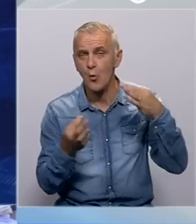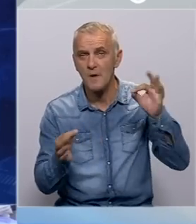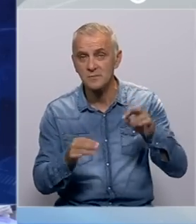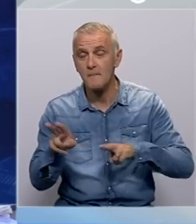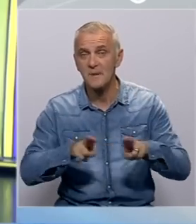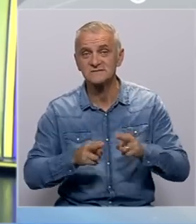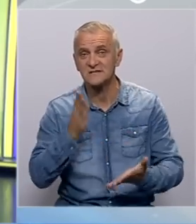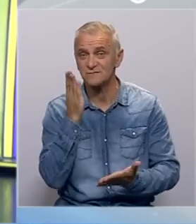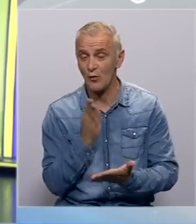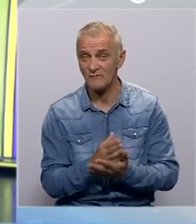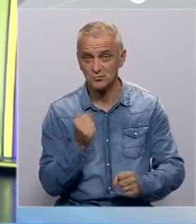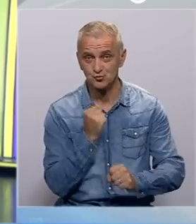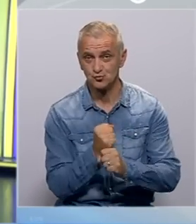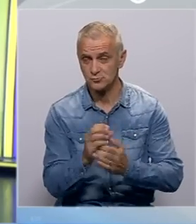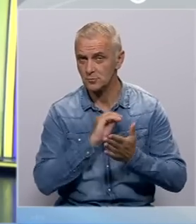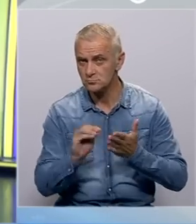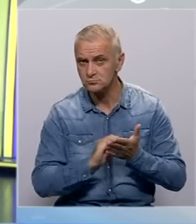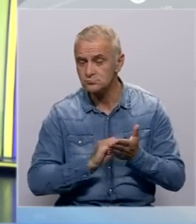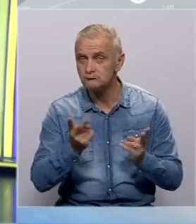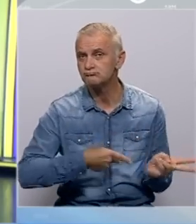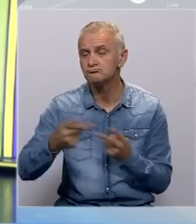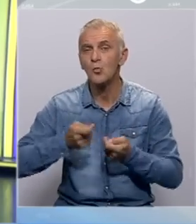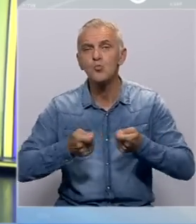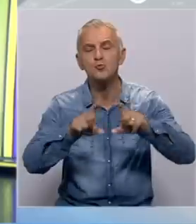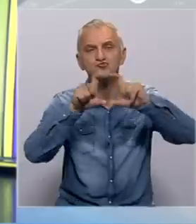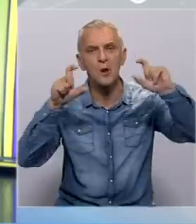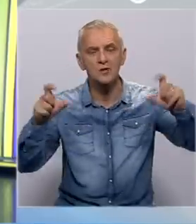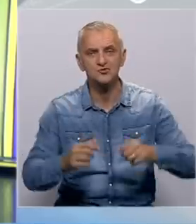već izradilo i uputilo, znači, tužilaštvu danas,